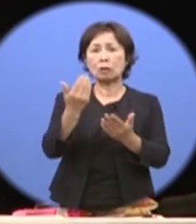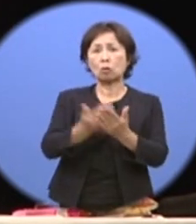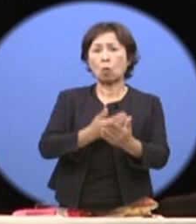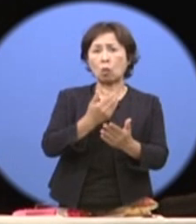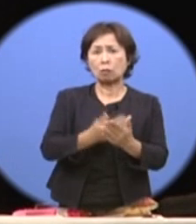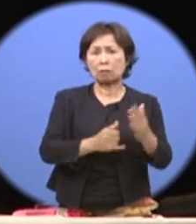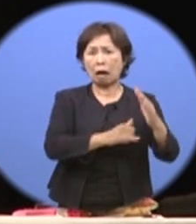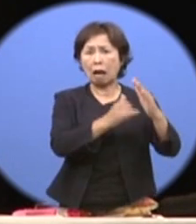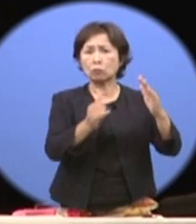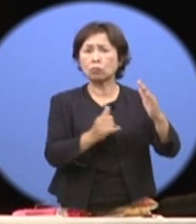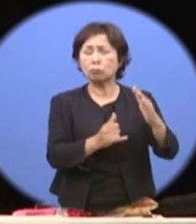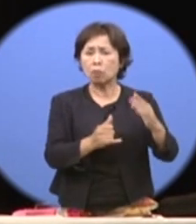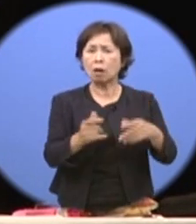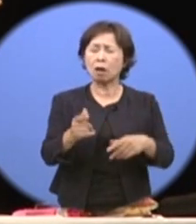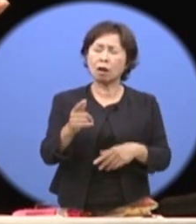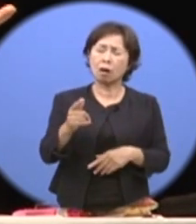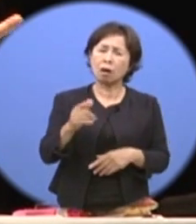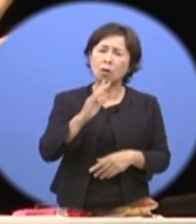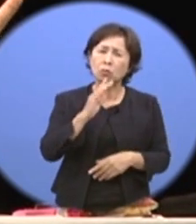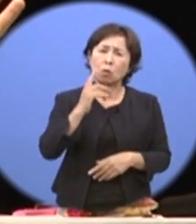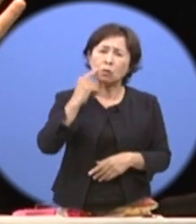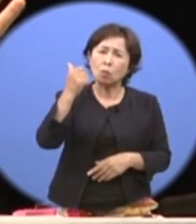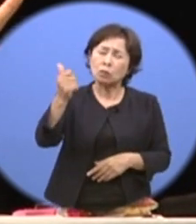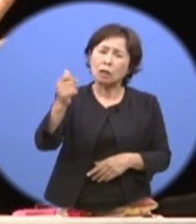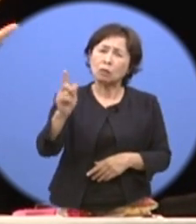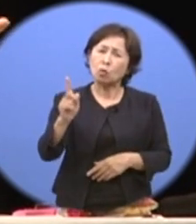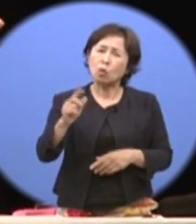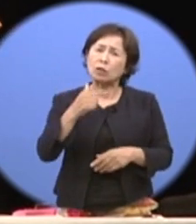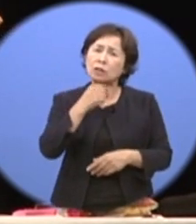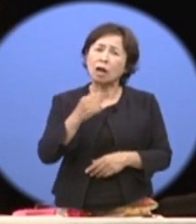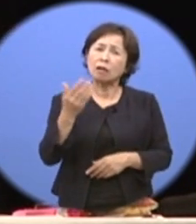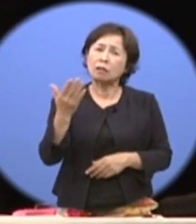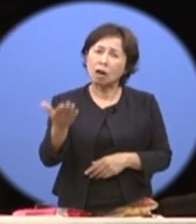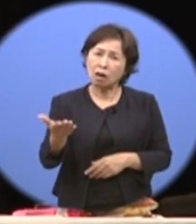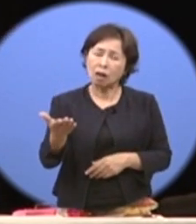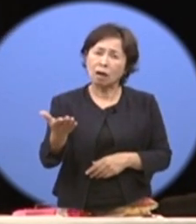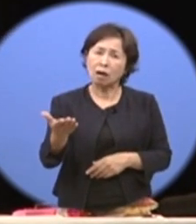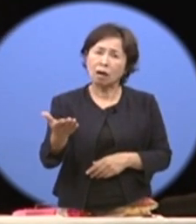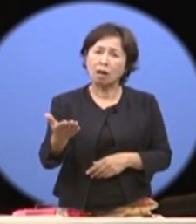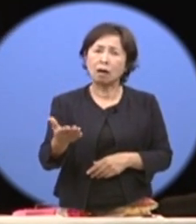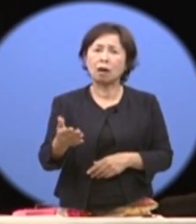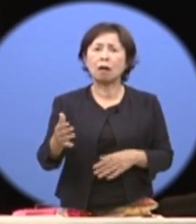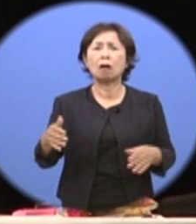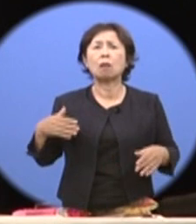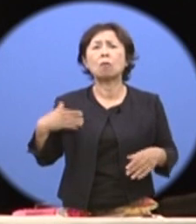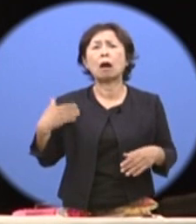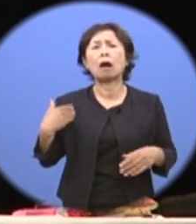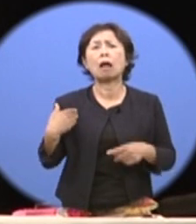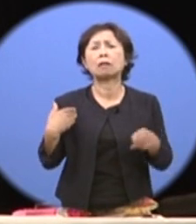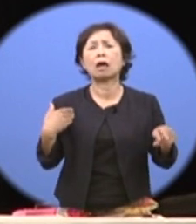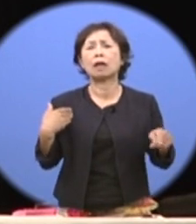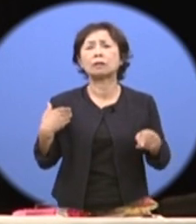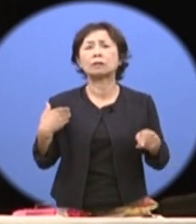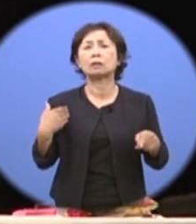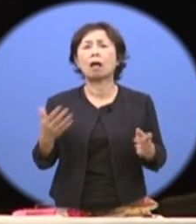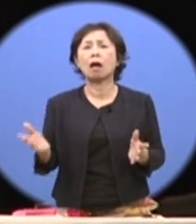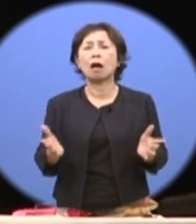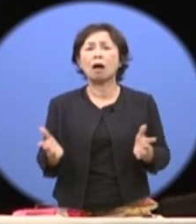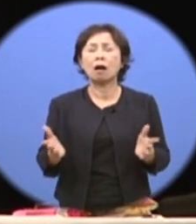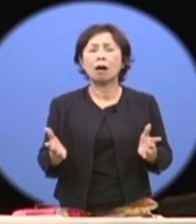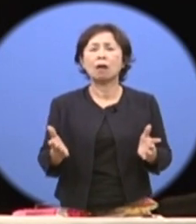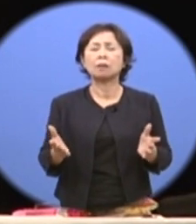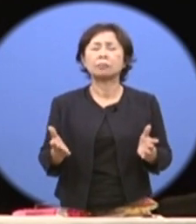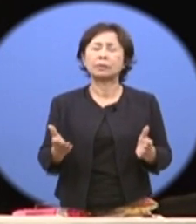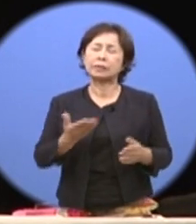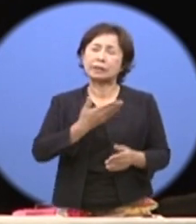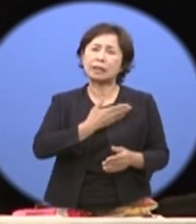がお父ちゃんどうしたかったんやろうっていうことが全くわからないと、どうしても仕方